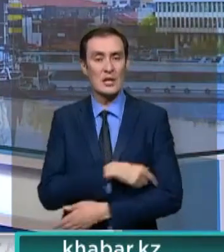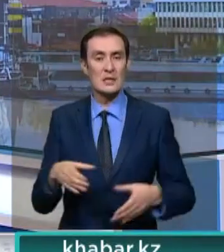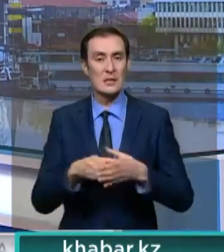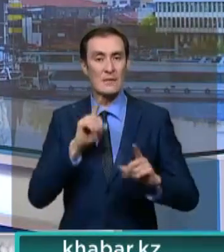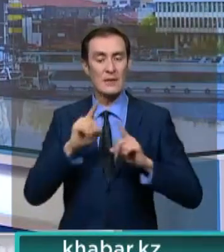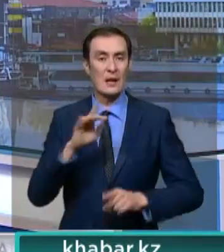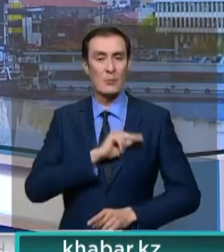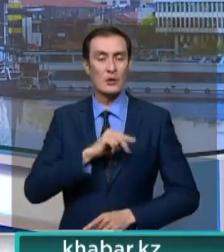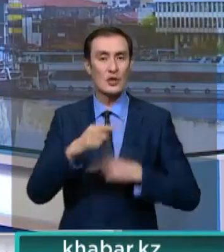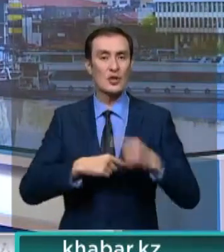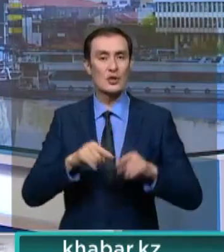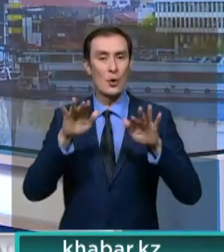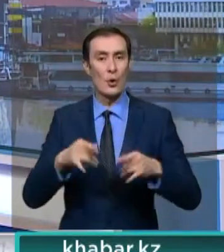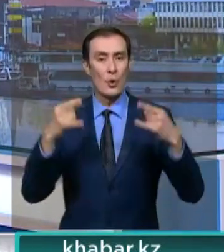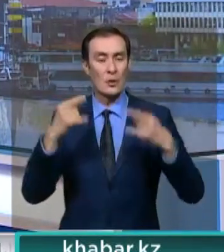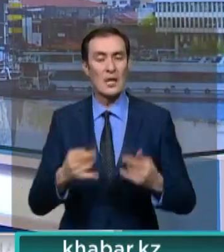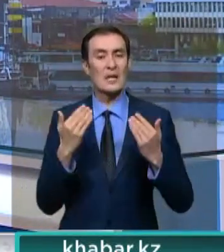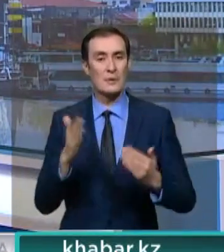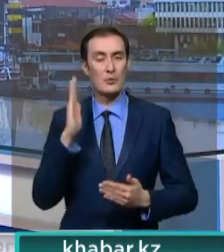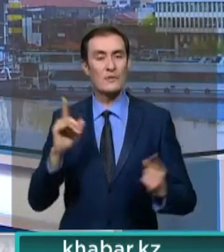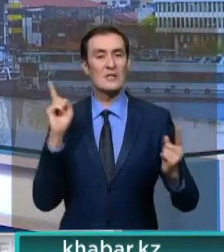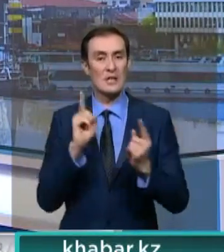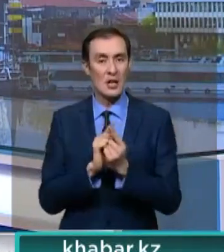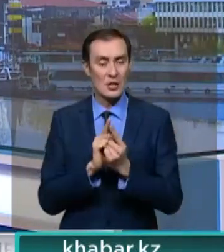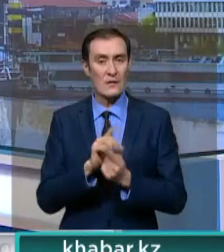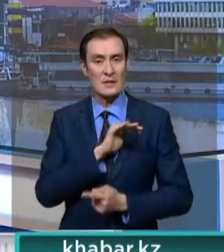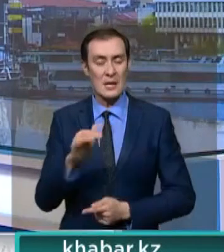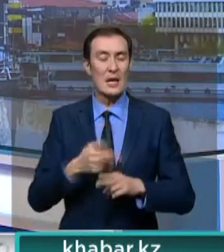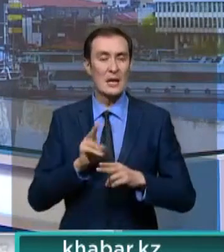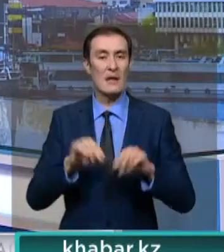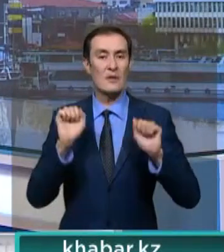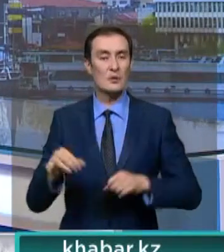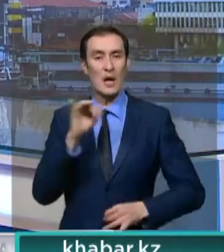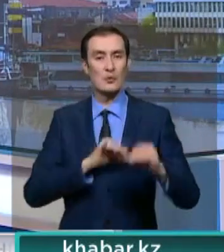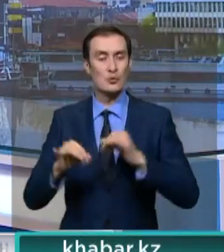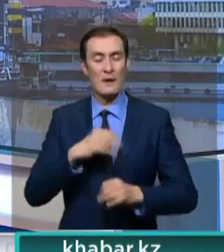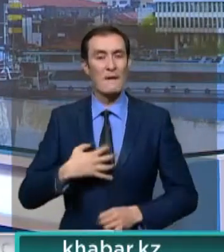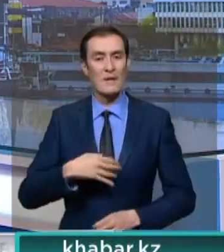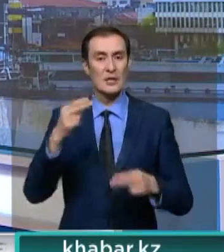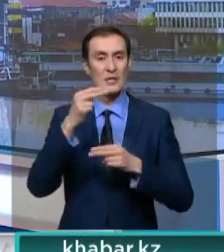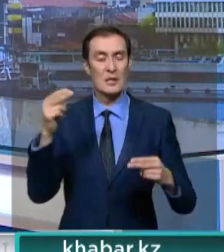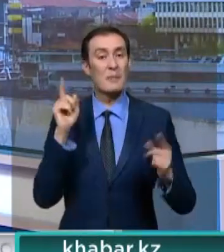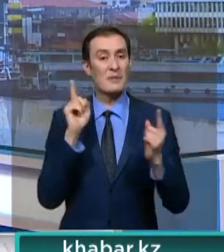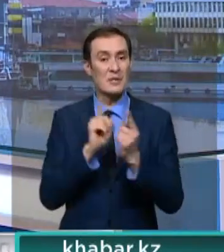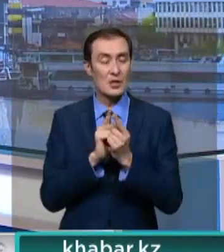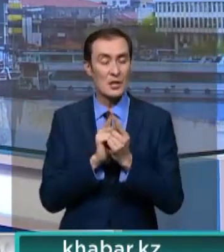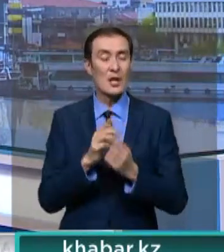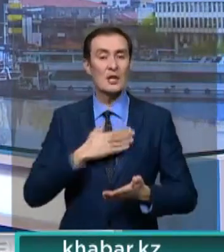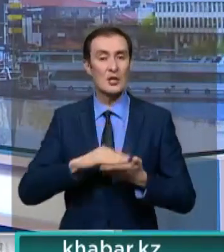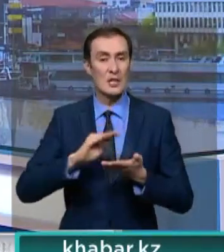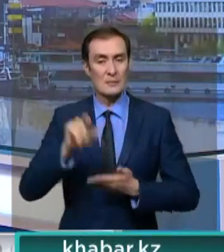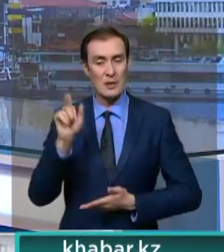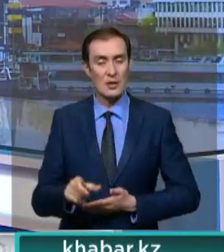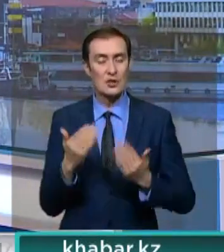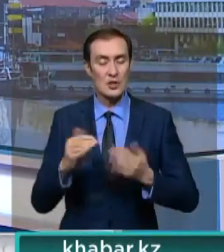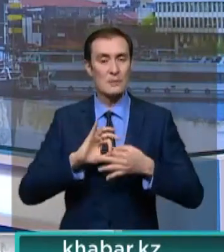работали в онлайн-формате. На этот раз состоится очная встреча, а это возможность обсудить актуальные темы с глазу на глаз. Иван Тулинов с